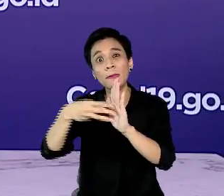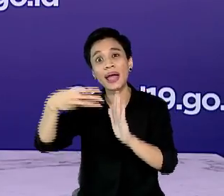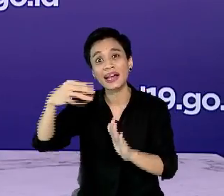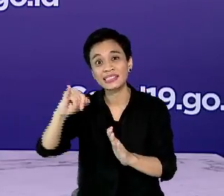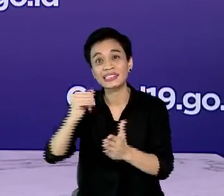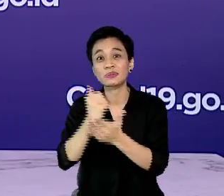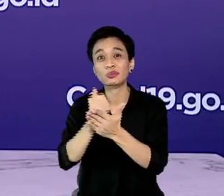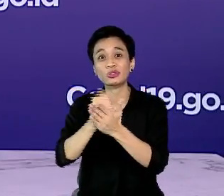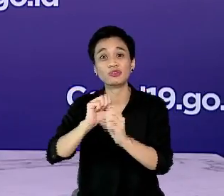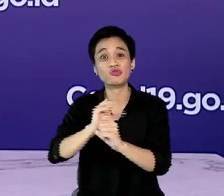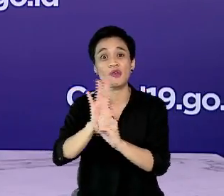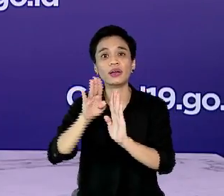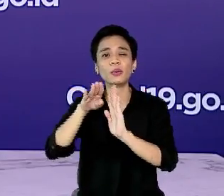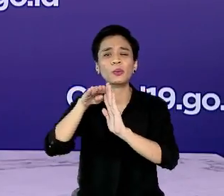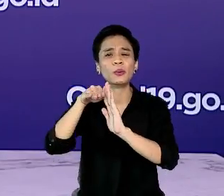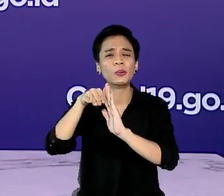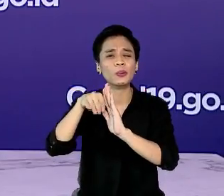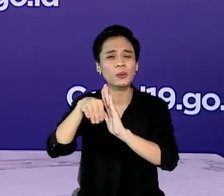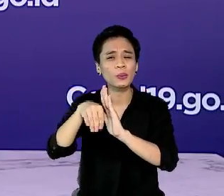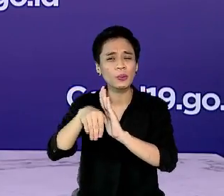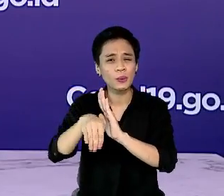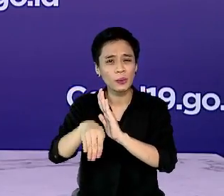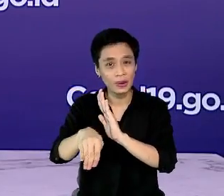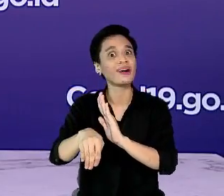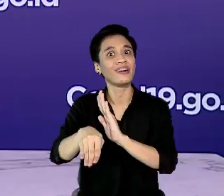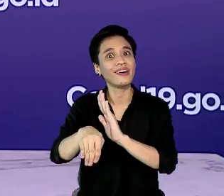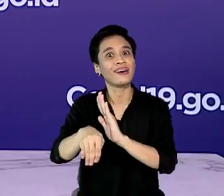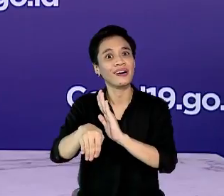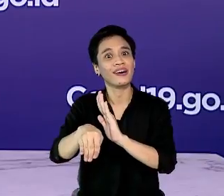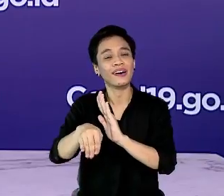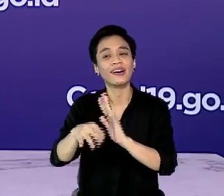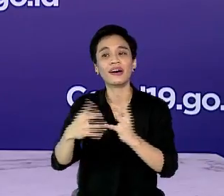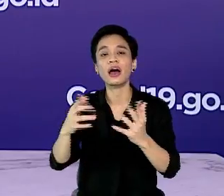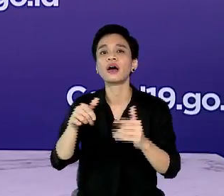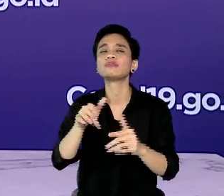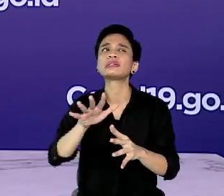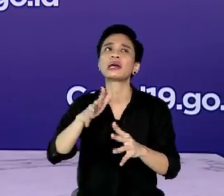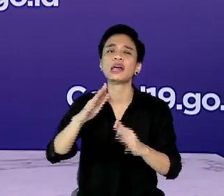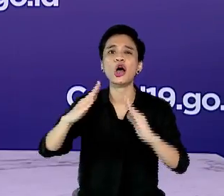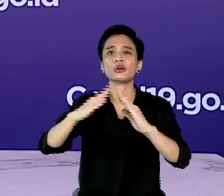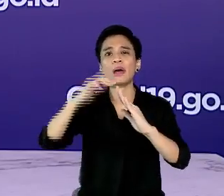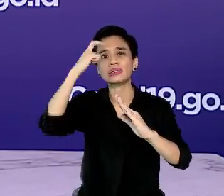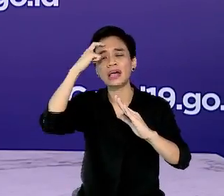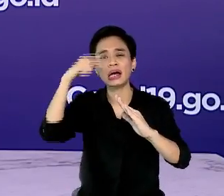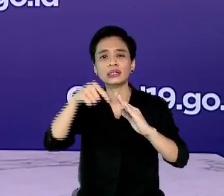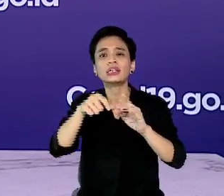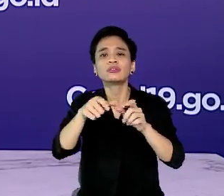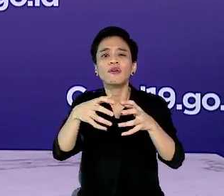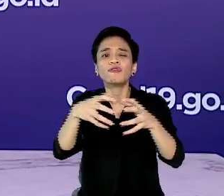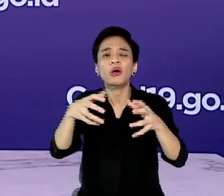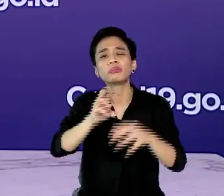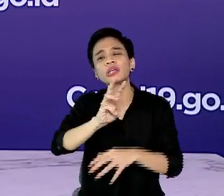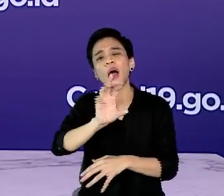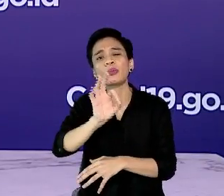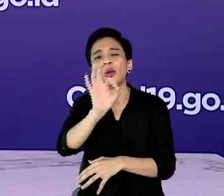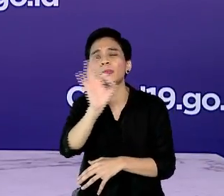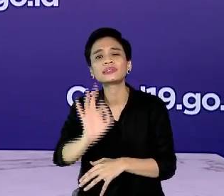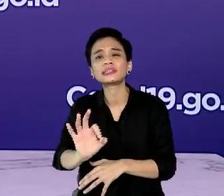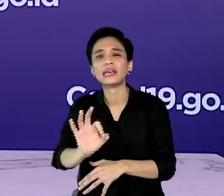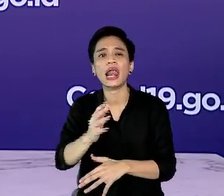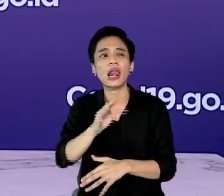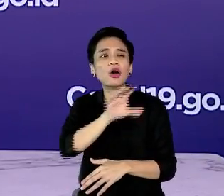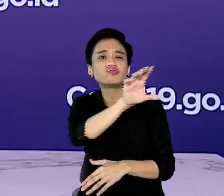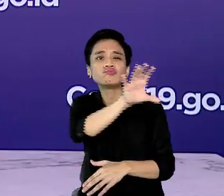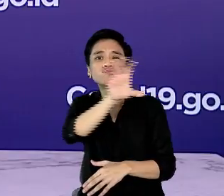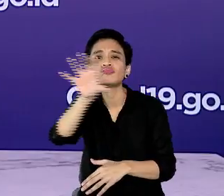menurun dan bor rumah sakit juga mencapai sekitar hanya 30% rata-rata di Indonesia. Itu adalah kondisi